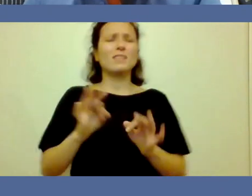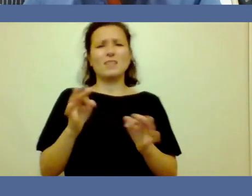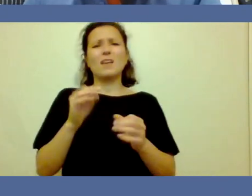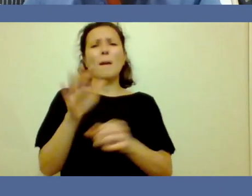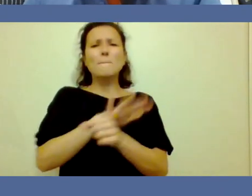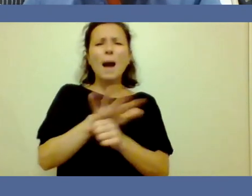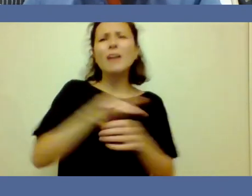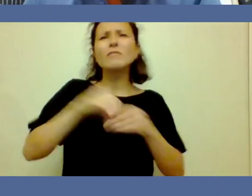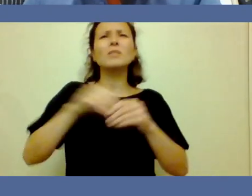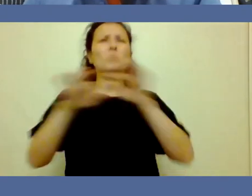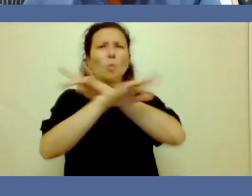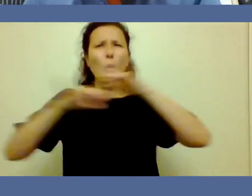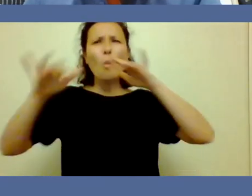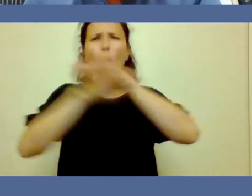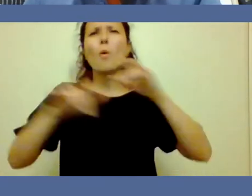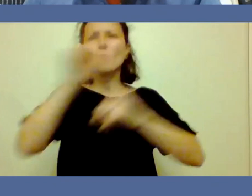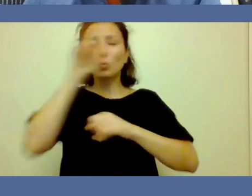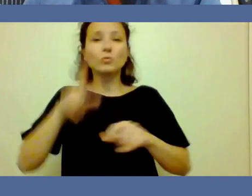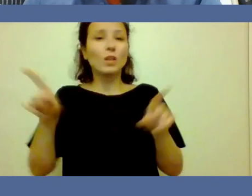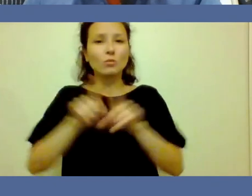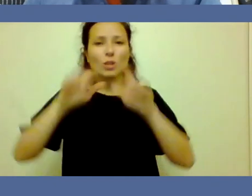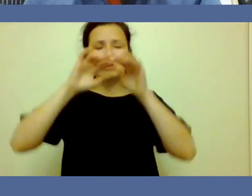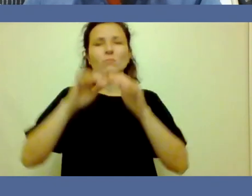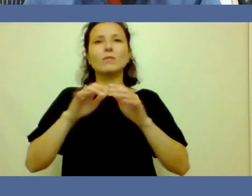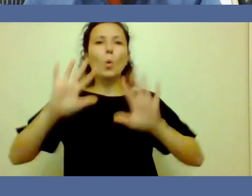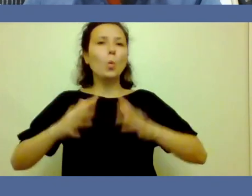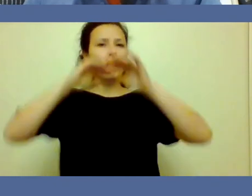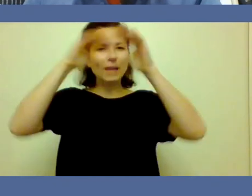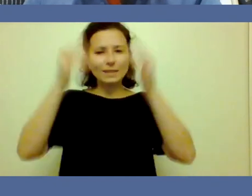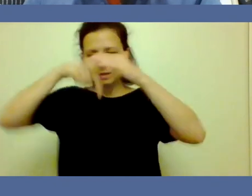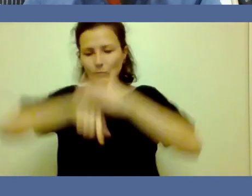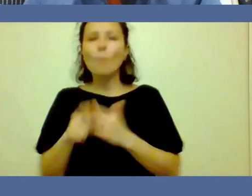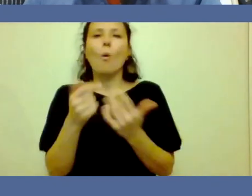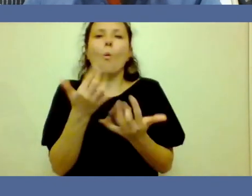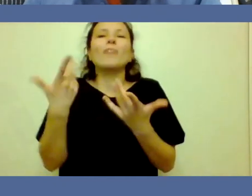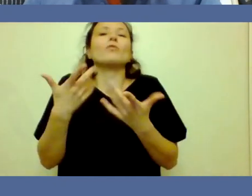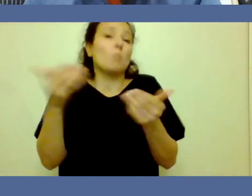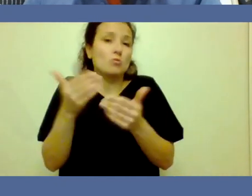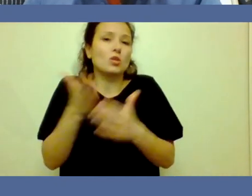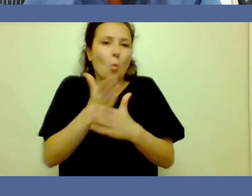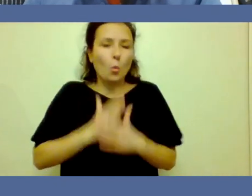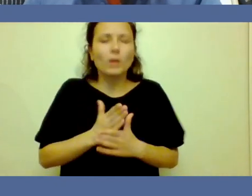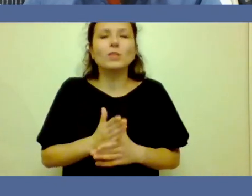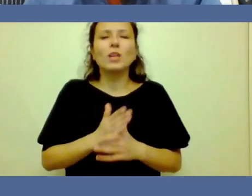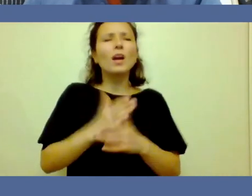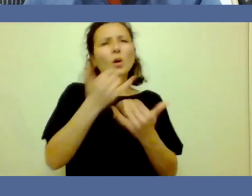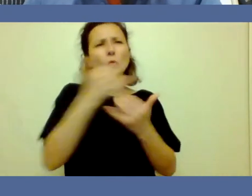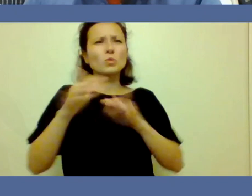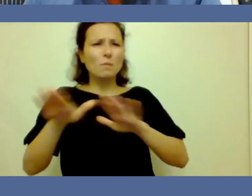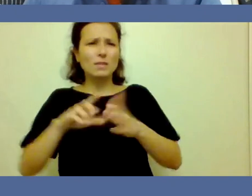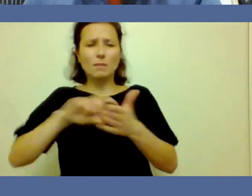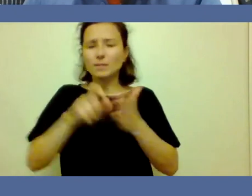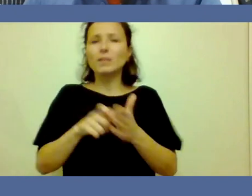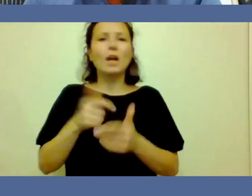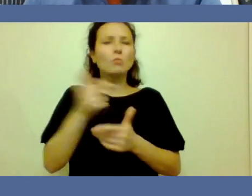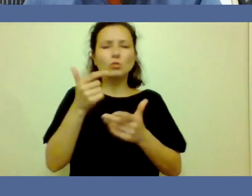rodzaju jaskinią, ponieważ w tym tłumie ludzi też jest czasem się łatwiej ukryć. I każda z tych osób tak naprawdę musi z kolei czerpać